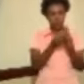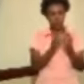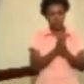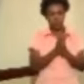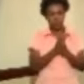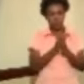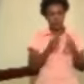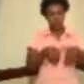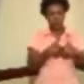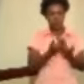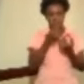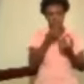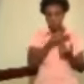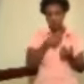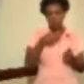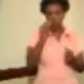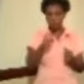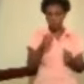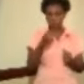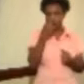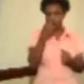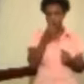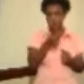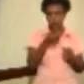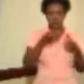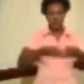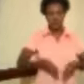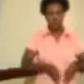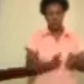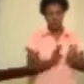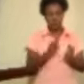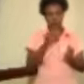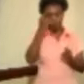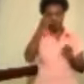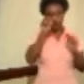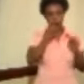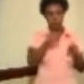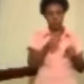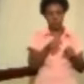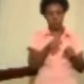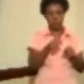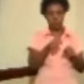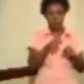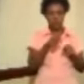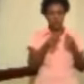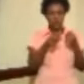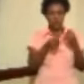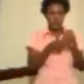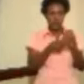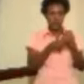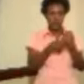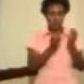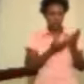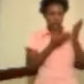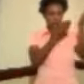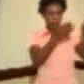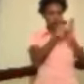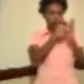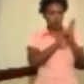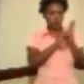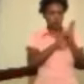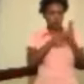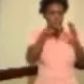que yon candidat ou qui a vint président capable de mettre en œuvre pour assurer présence l'État ça sur